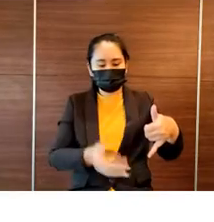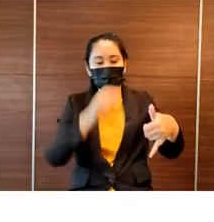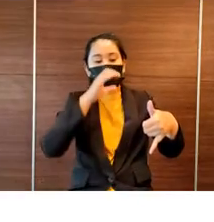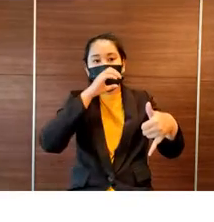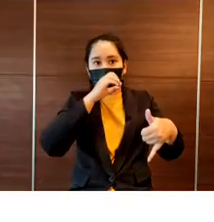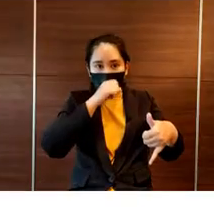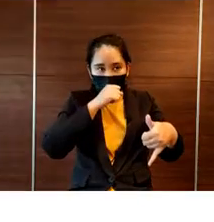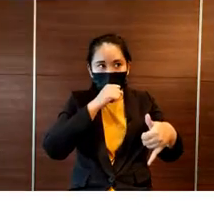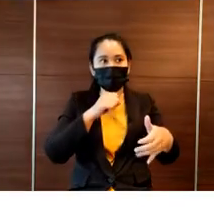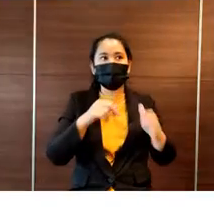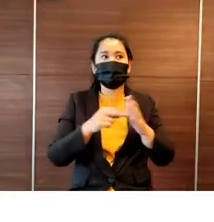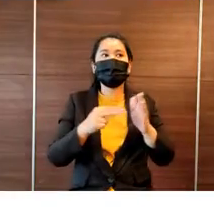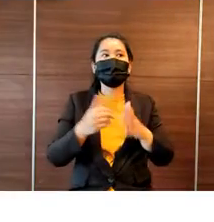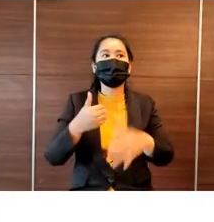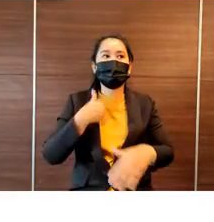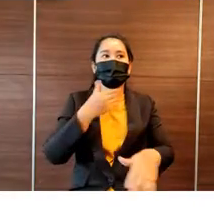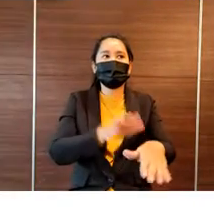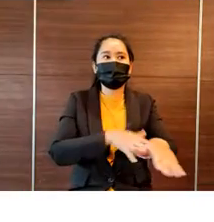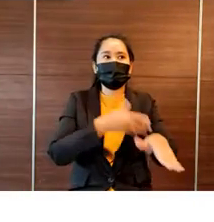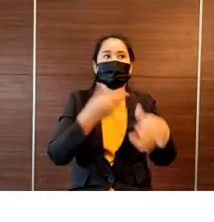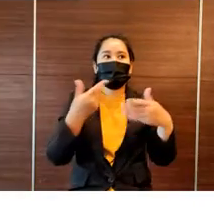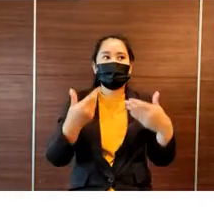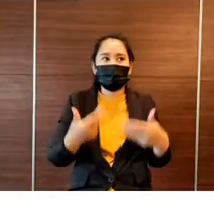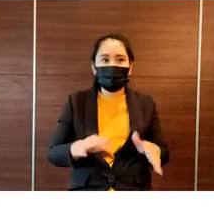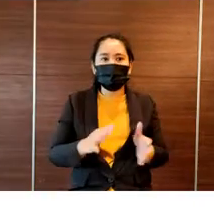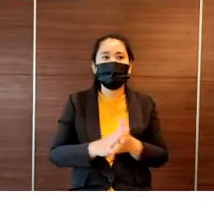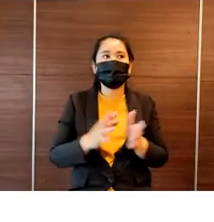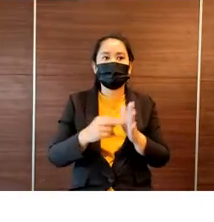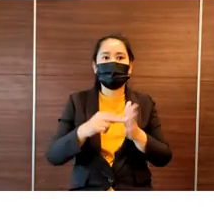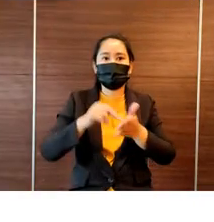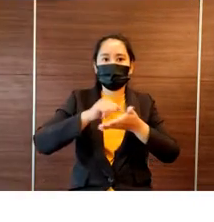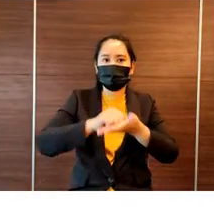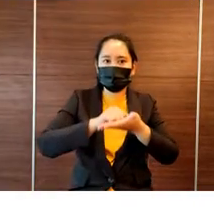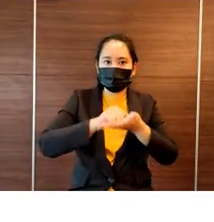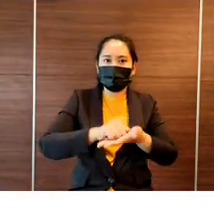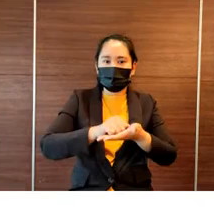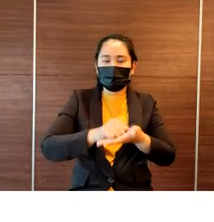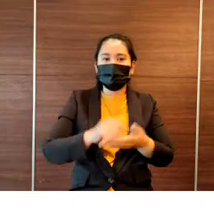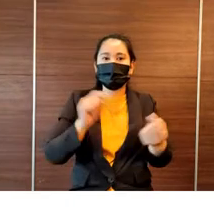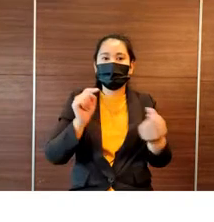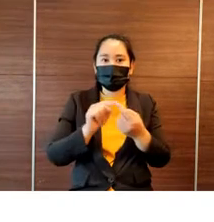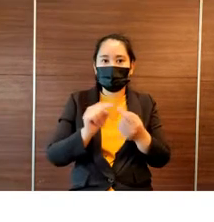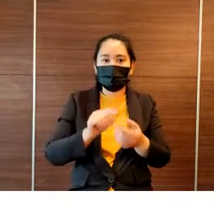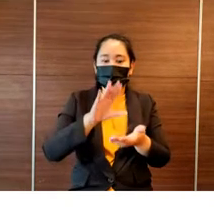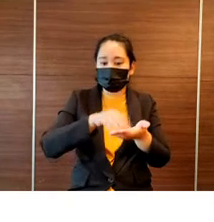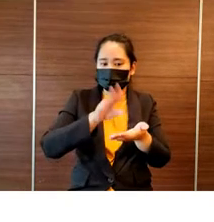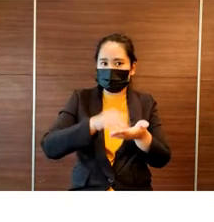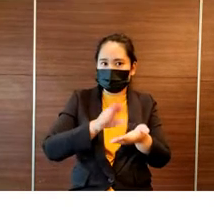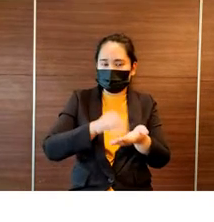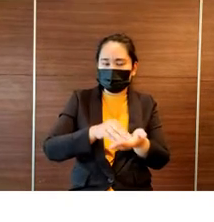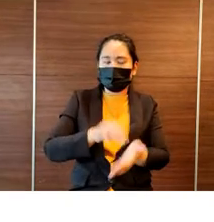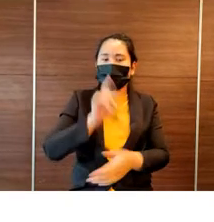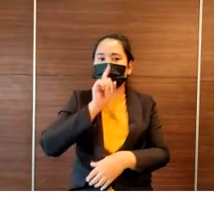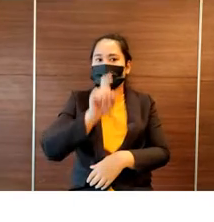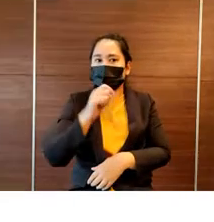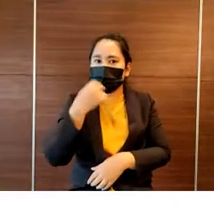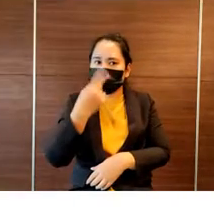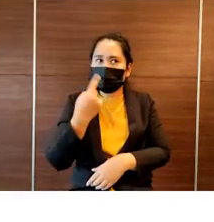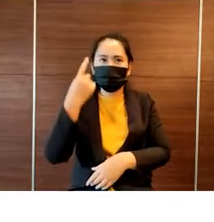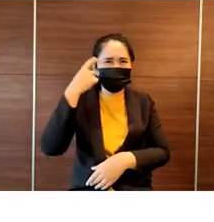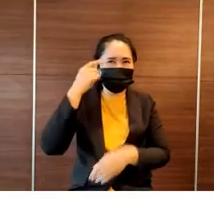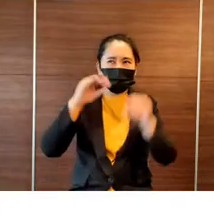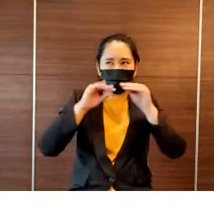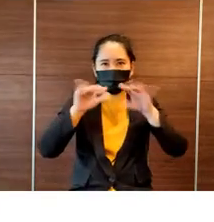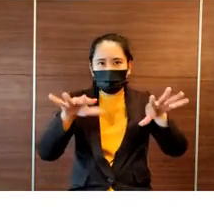มีอยู่มาตั้งนานแล้วเรื่องของประเด็นนี้ไม่ใช่แค่เข้ารับบริการแต่แม้แต่ขอข้อมูลเนี่ยนะคะเราเข้าไปแล้วเขาจะรู้กันหม